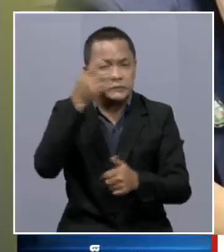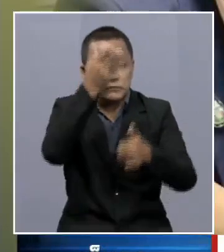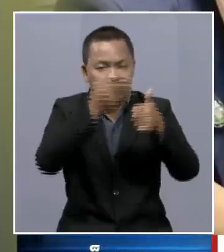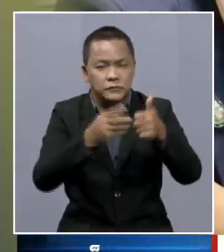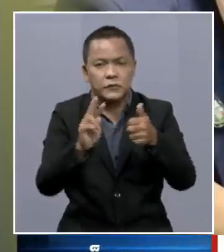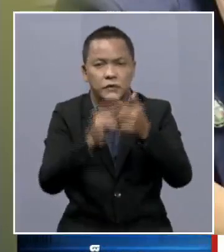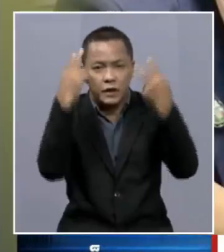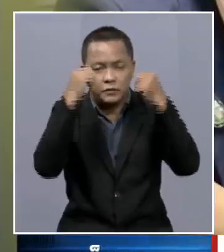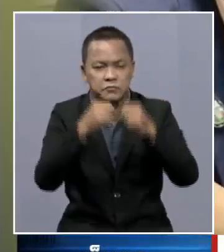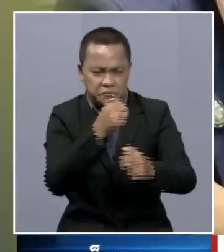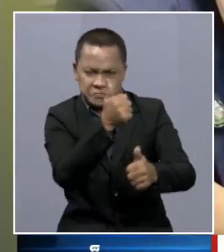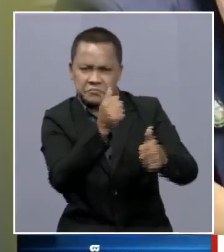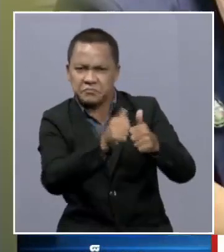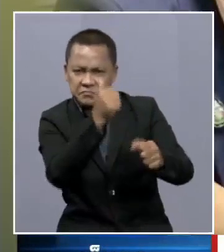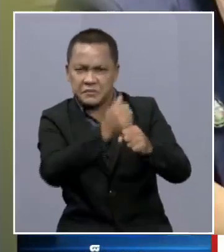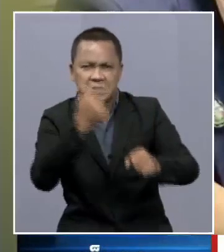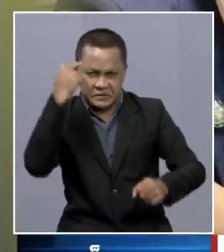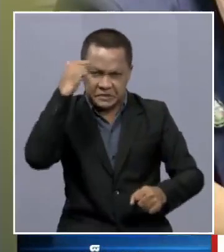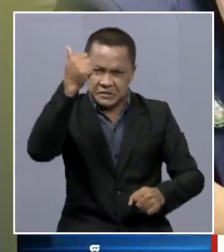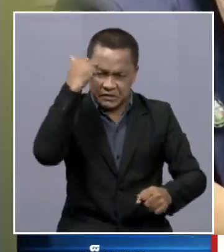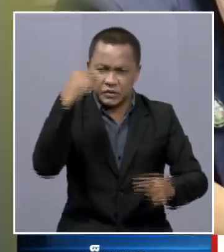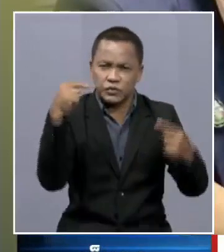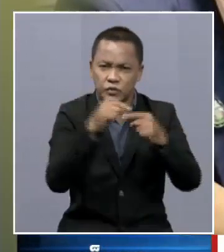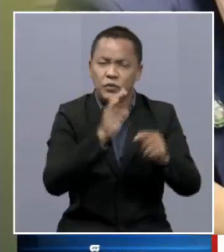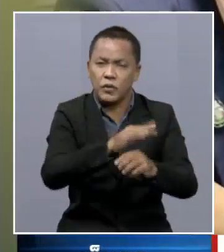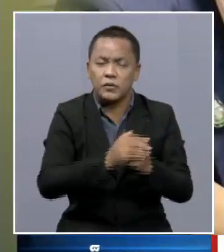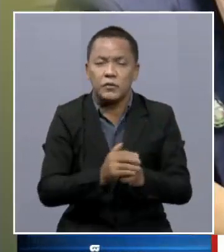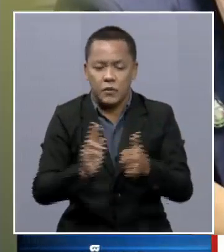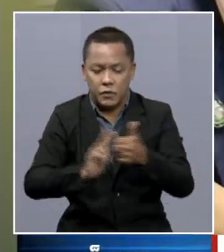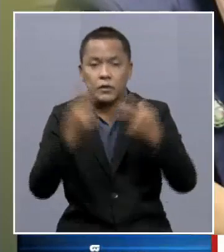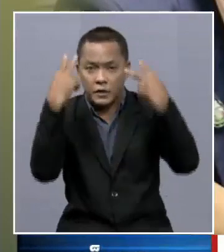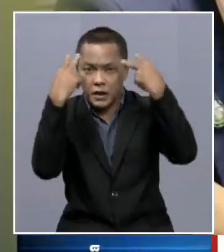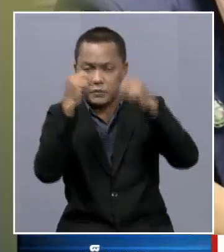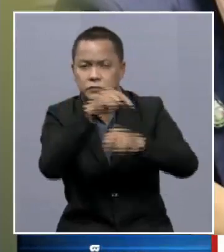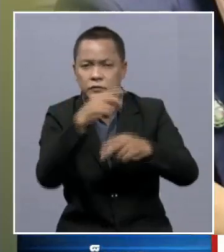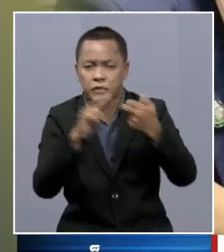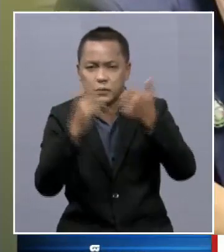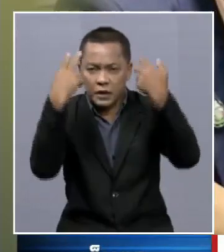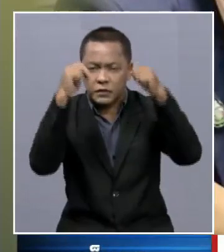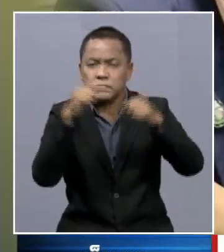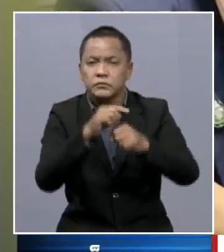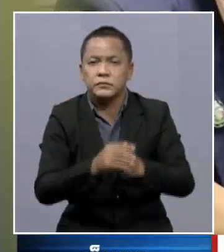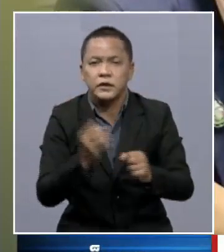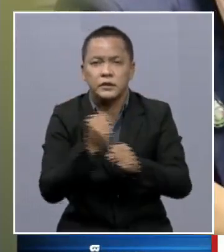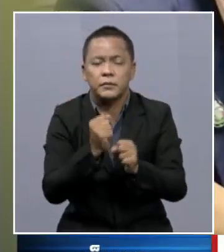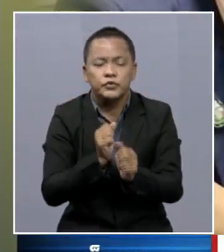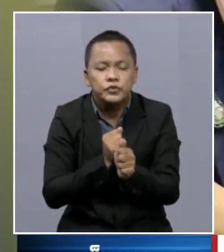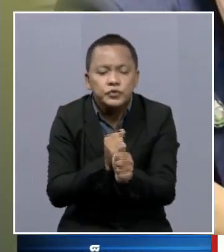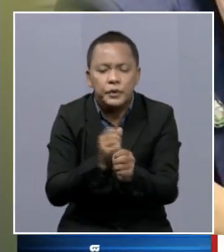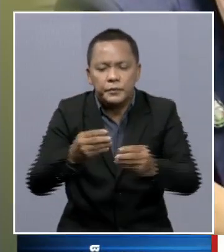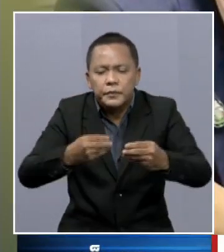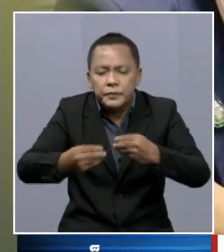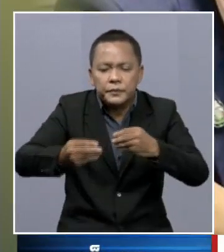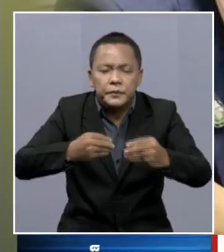จุดแข็ปรณ นีระโม